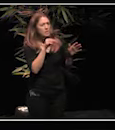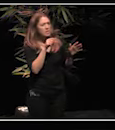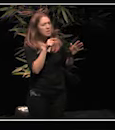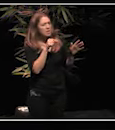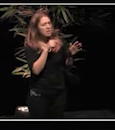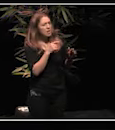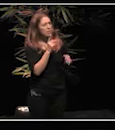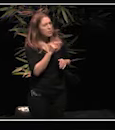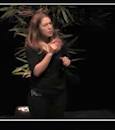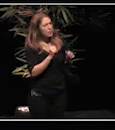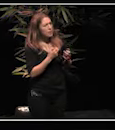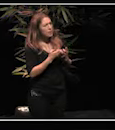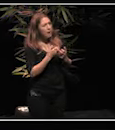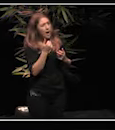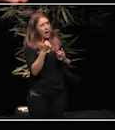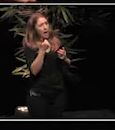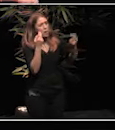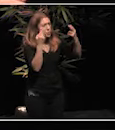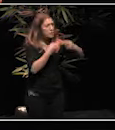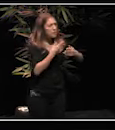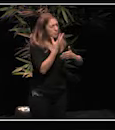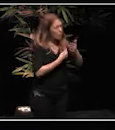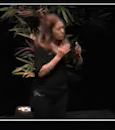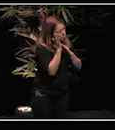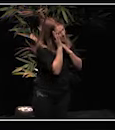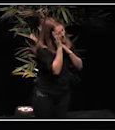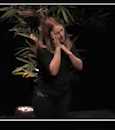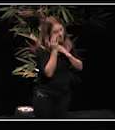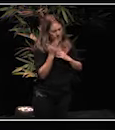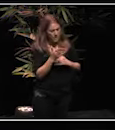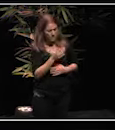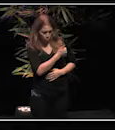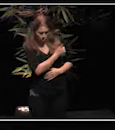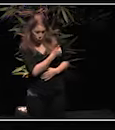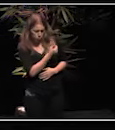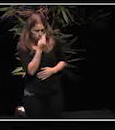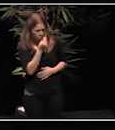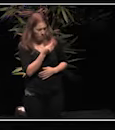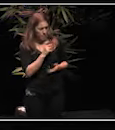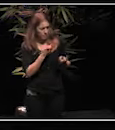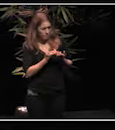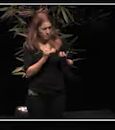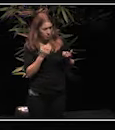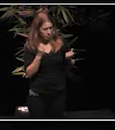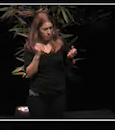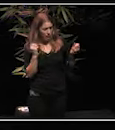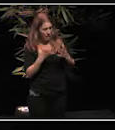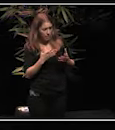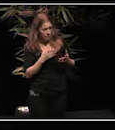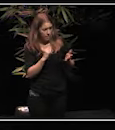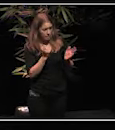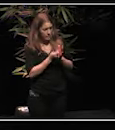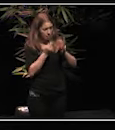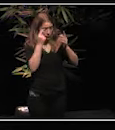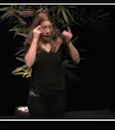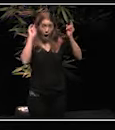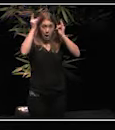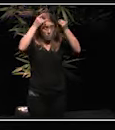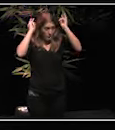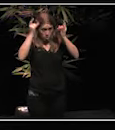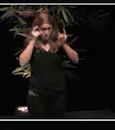Oui. De privation de sommeil. Et même s'il y a une grosse dépense énergétique, finalement, est-ce que toi, tu as ressenti, par exemple, des hallucinations ou des choses comme ça? C'est relativement rare. Sur